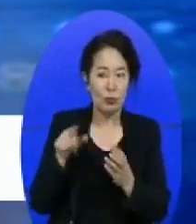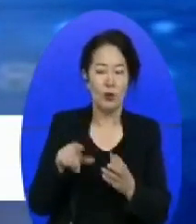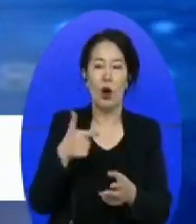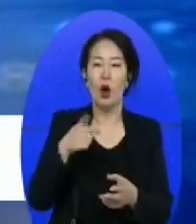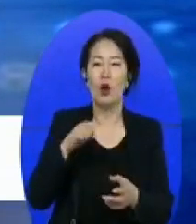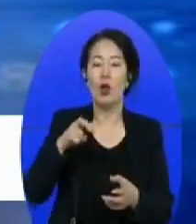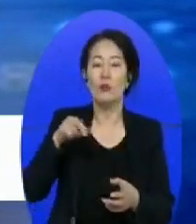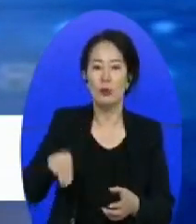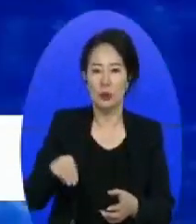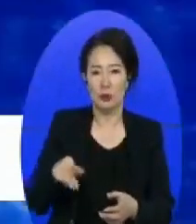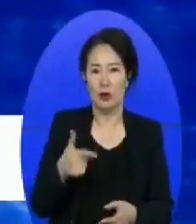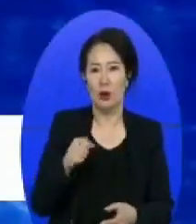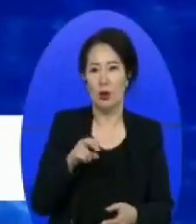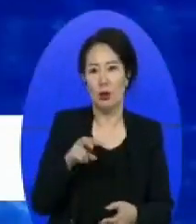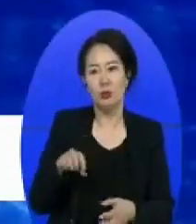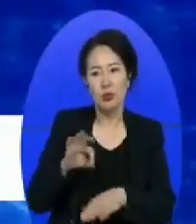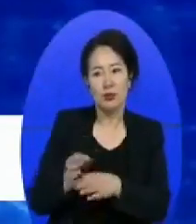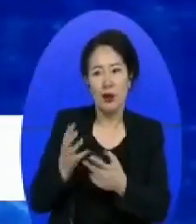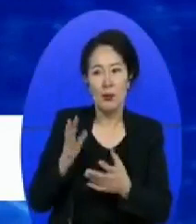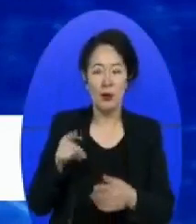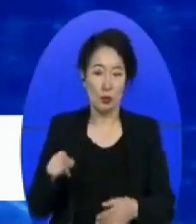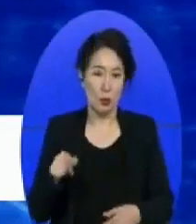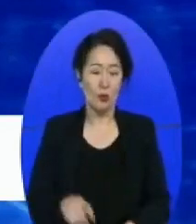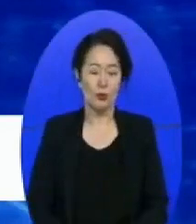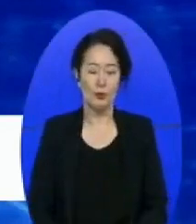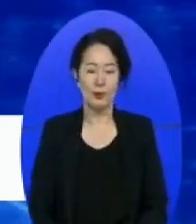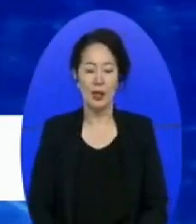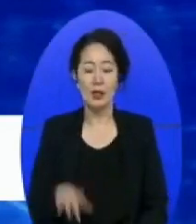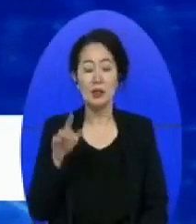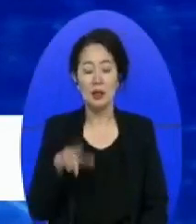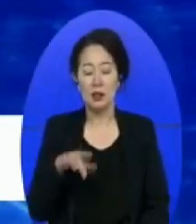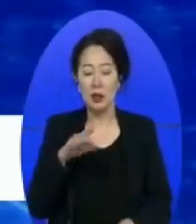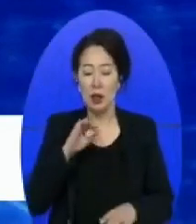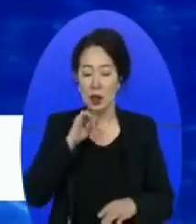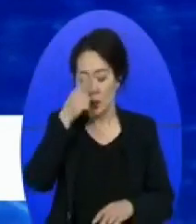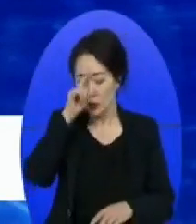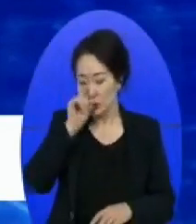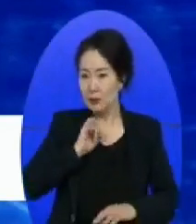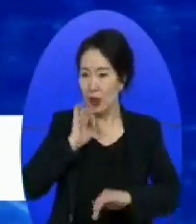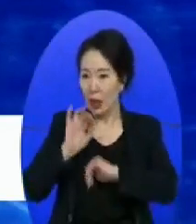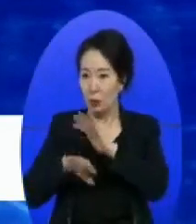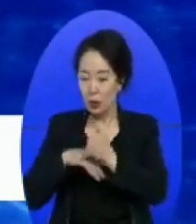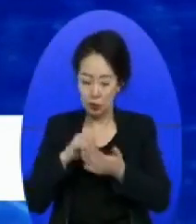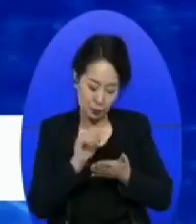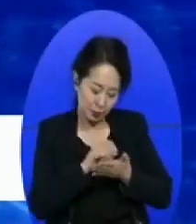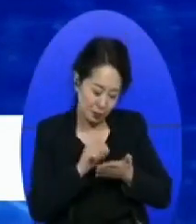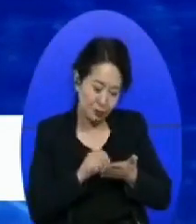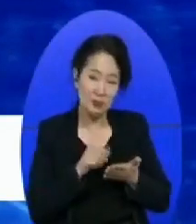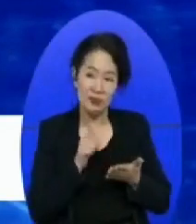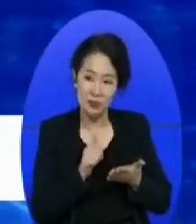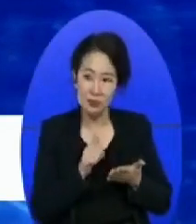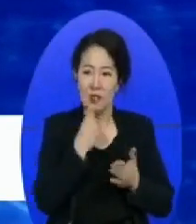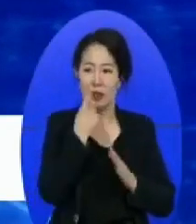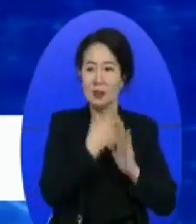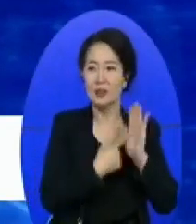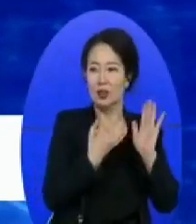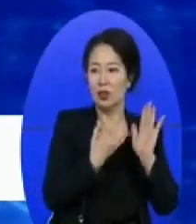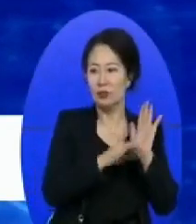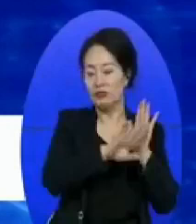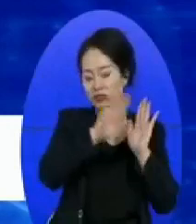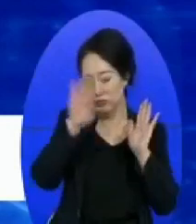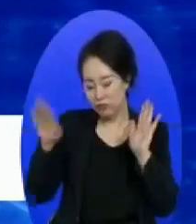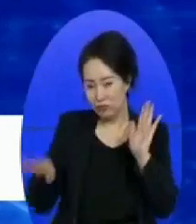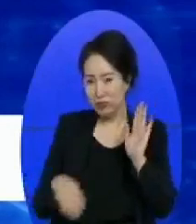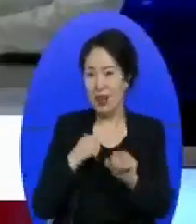агаар хөлгөд орж байгаа. За, тэгэхээр эрүүл мэндийн асуумж тодорхойлтуудаа авч ийн. Яг 1-р сарын 7-наас хойш яг ажиллаж эхлэх буян тухай бомб